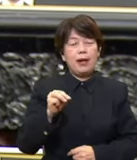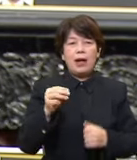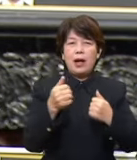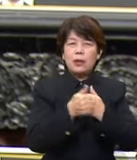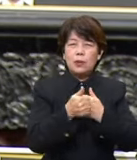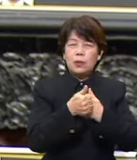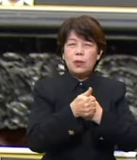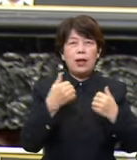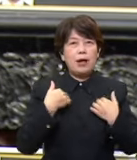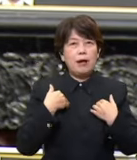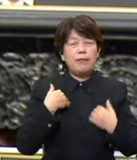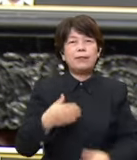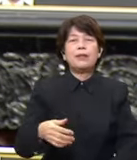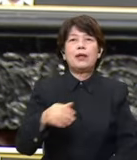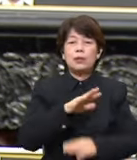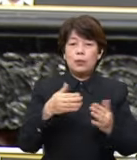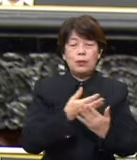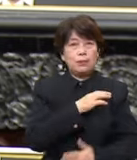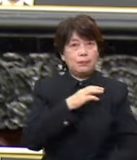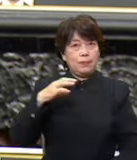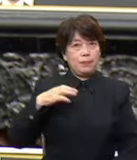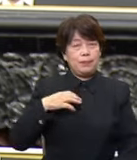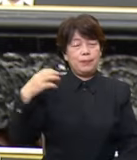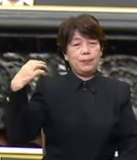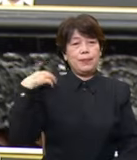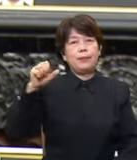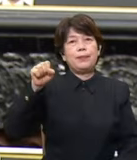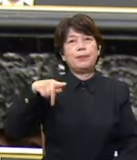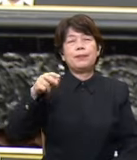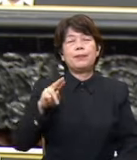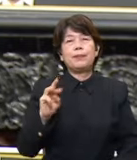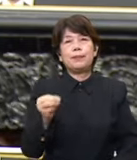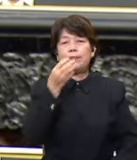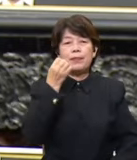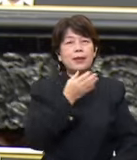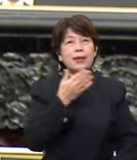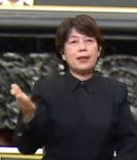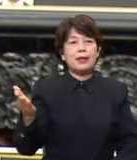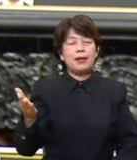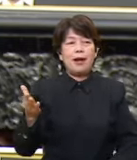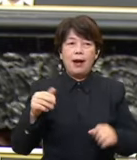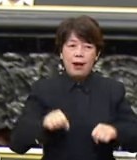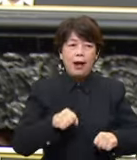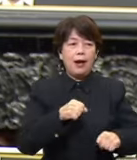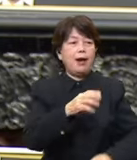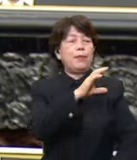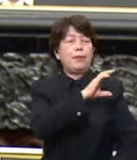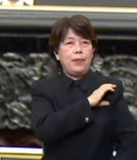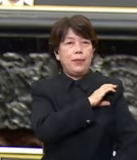pegawai-pegawai dan anggota PDRM dikendalikan oleh Suruhanjaya Bebas Tata Kelakuan Polis